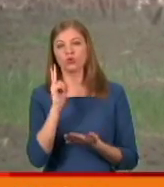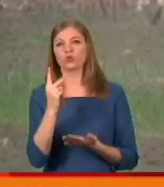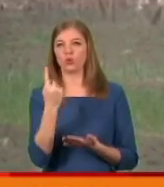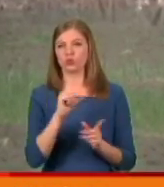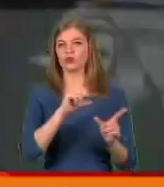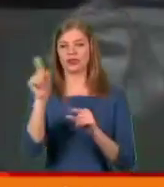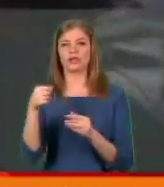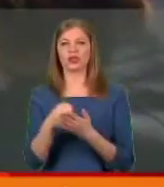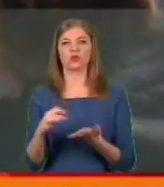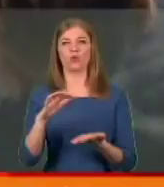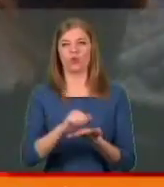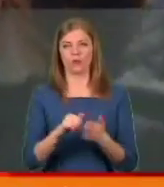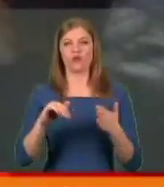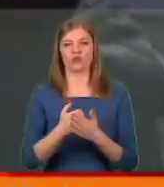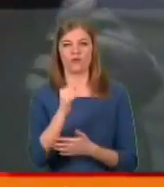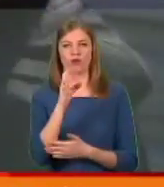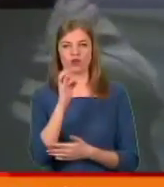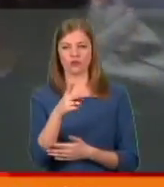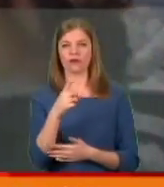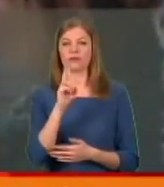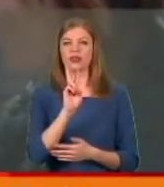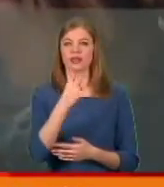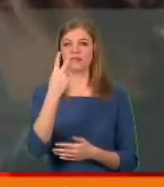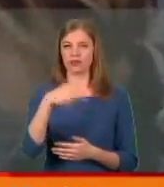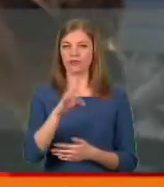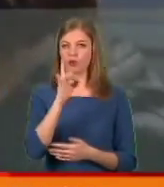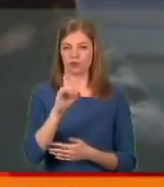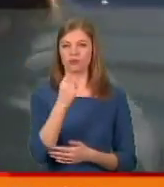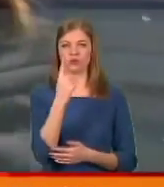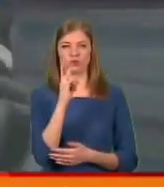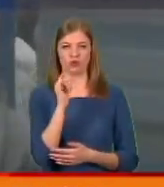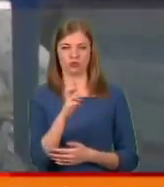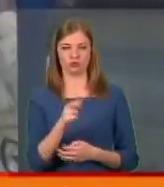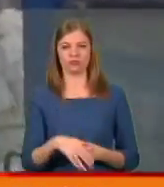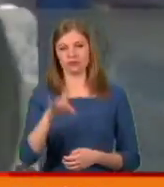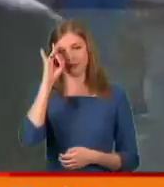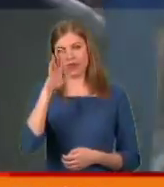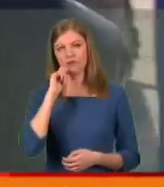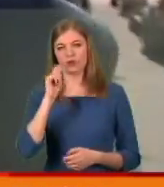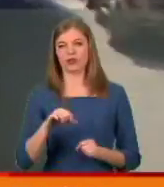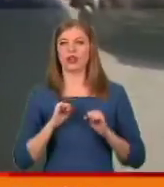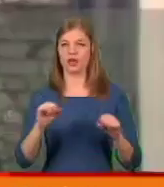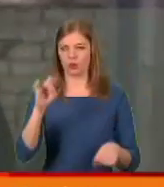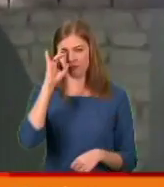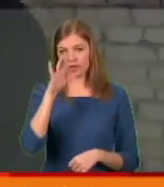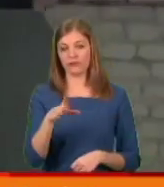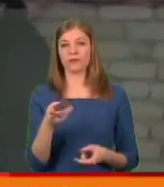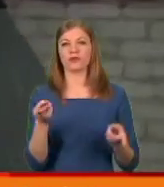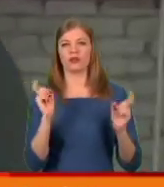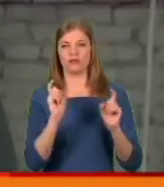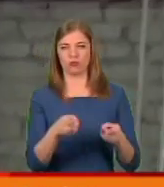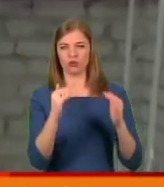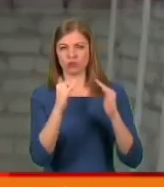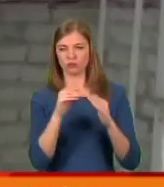їде до окупованого Новоазовська. 2,20 рублями за кубометр. Слава Україні! Героям слава! Покинуту